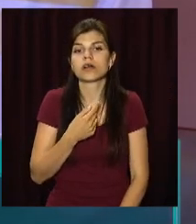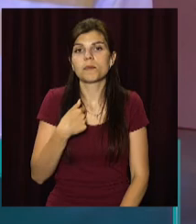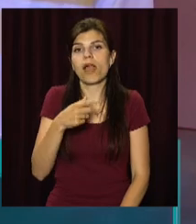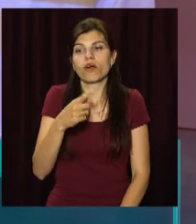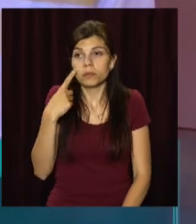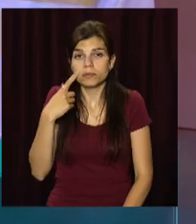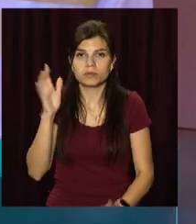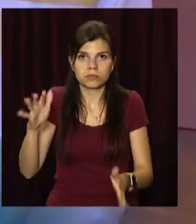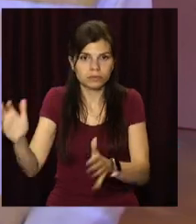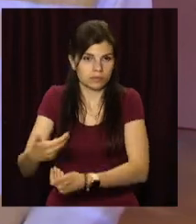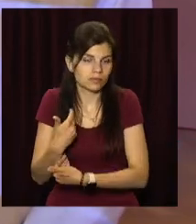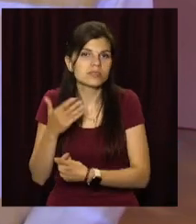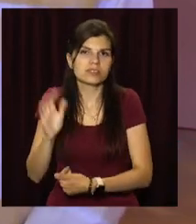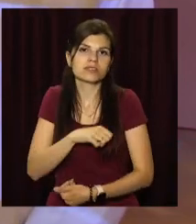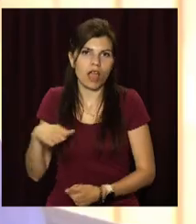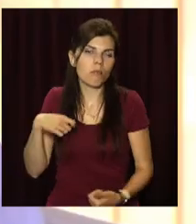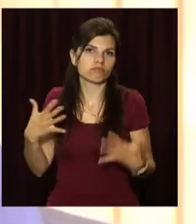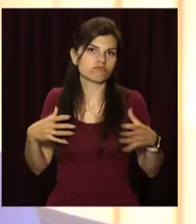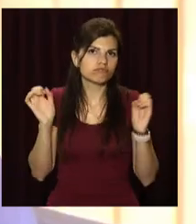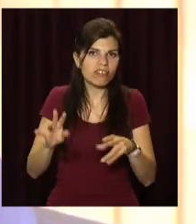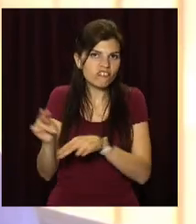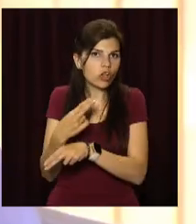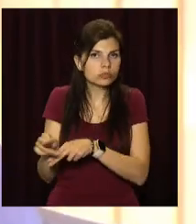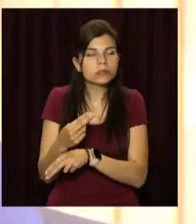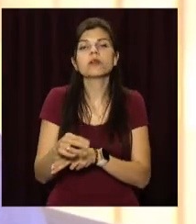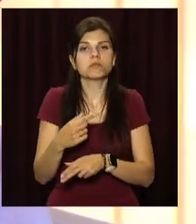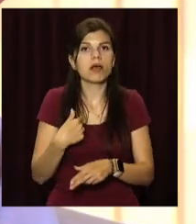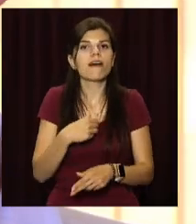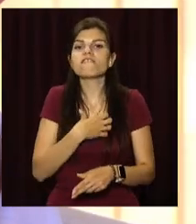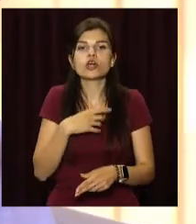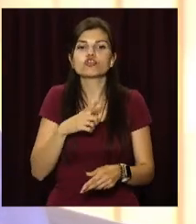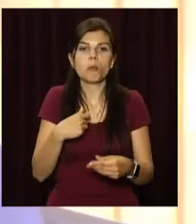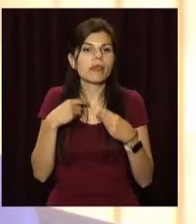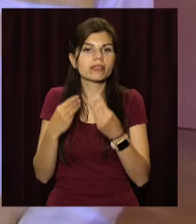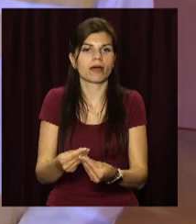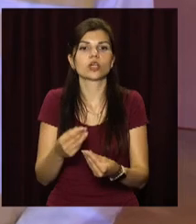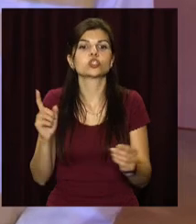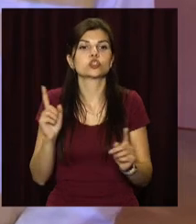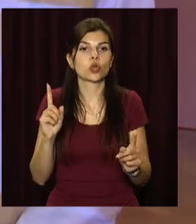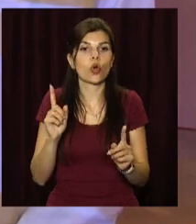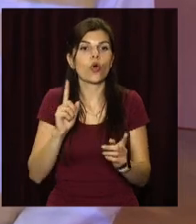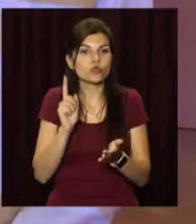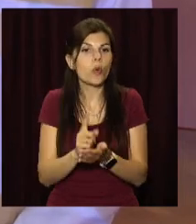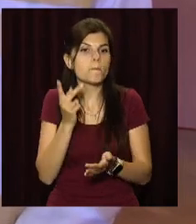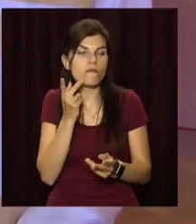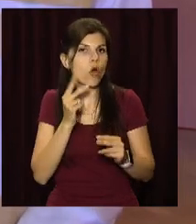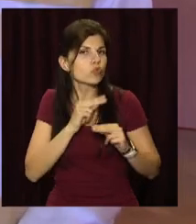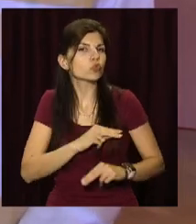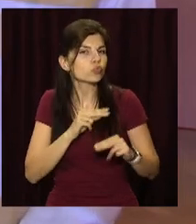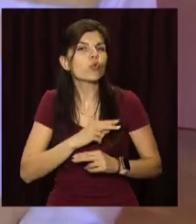підхватили на свої плечі. Самое главное, мы ему внушили, что должны постоянно